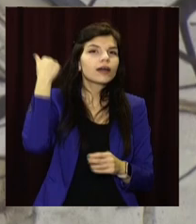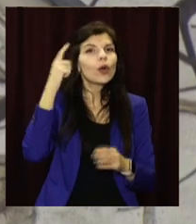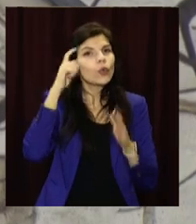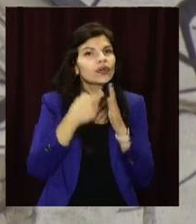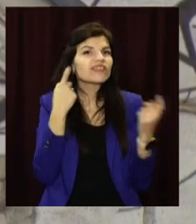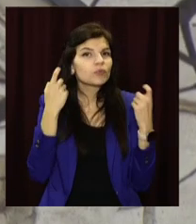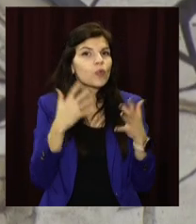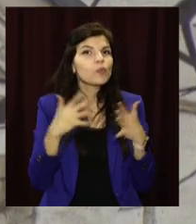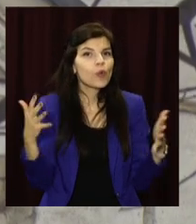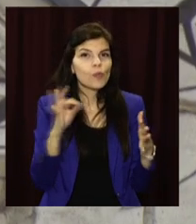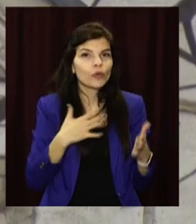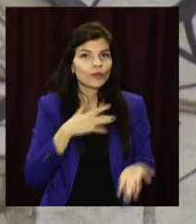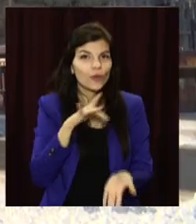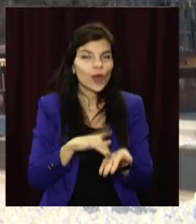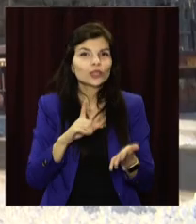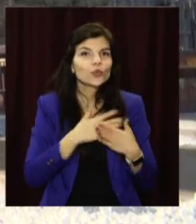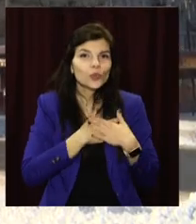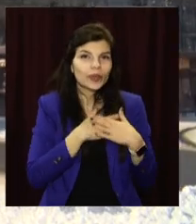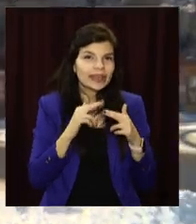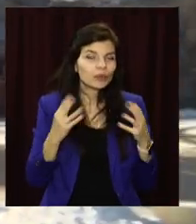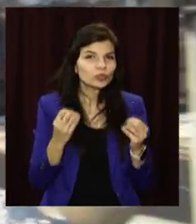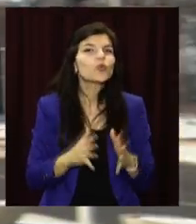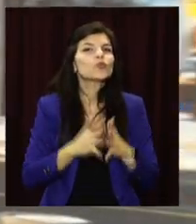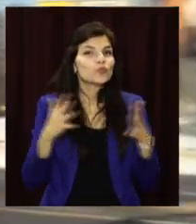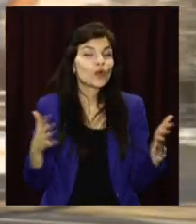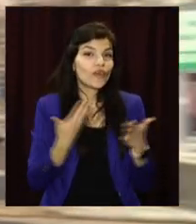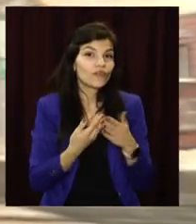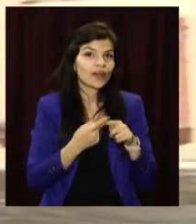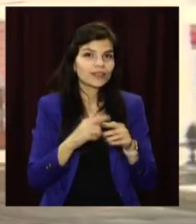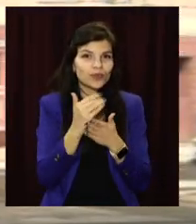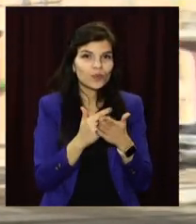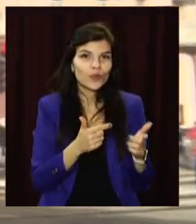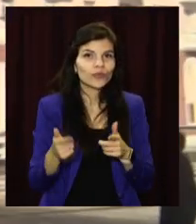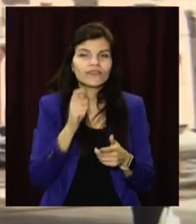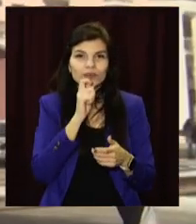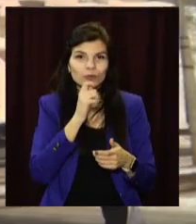любити його ще більше. Юлія Демченко, Олександр Вернігоров, Open News, телеканал «Відкритий».